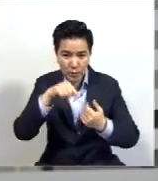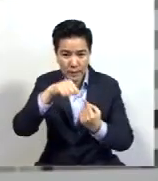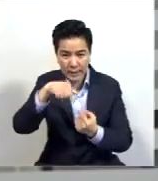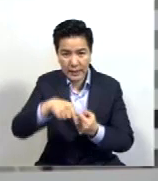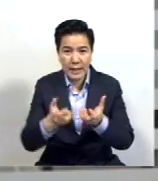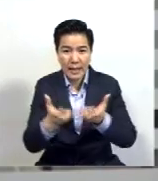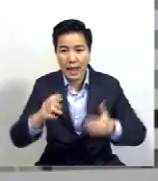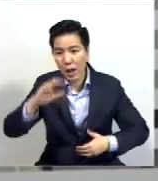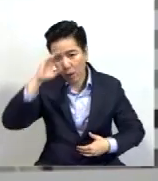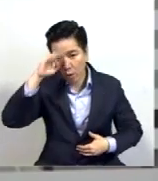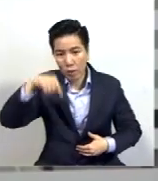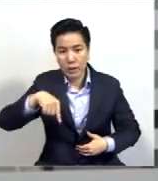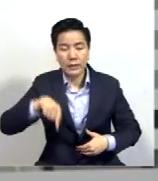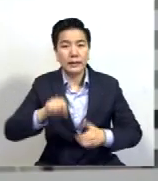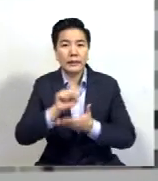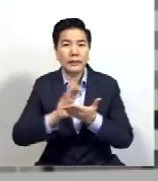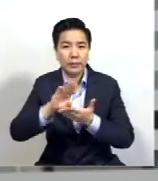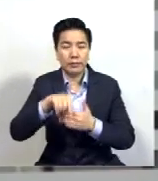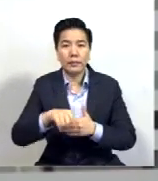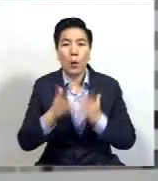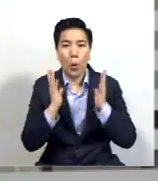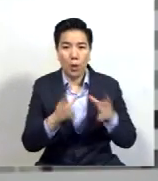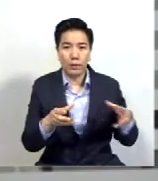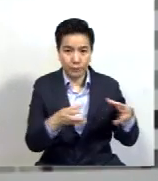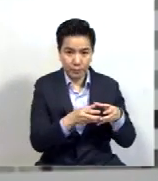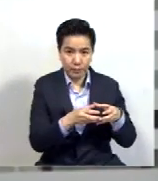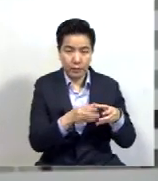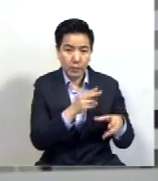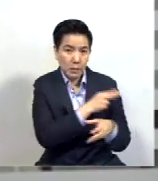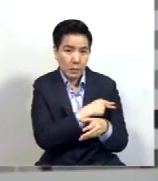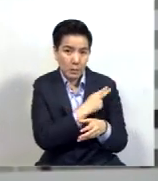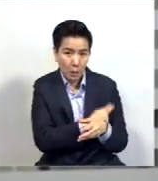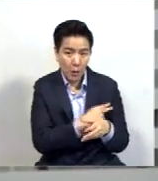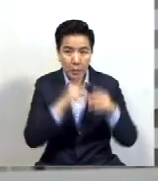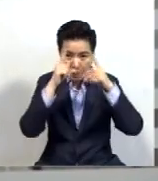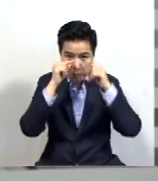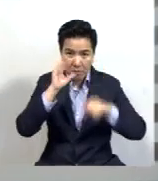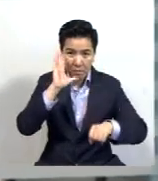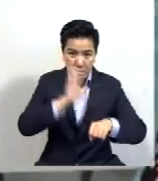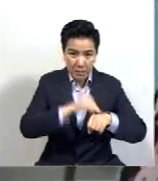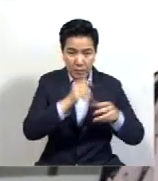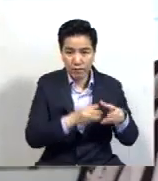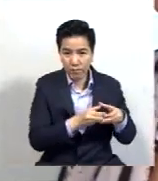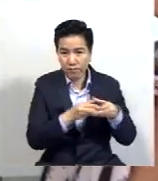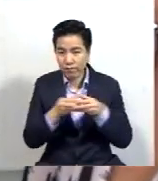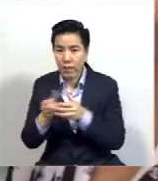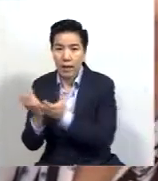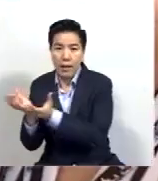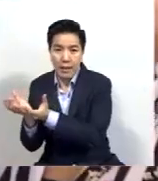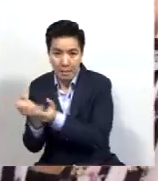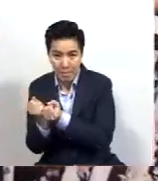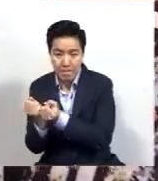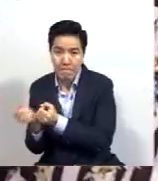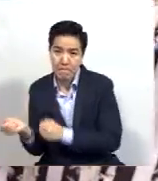แยกโรคทางสถาบันบำราศนราดูรก็จะส่งทีมแพทย์พยาบาลผู้เชี่ยวชาญไปรับมาจากต้นทาง